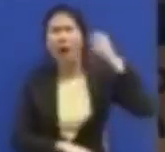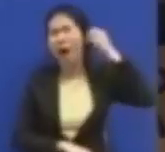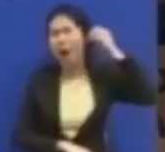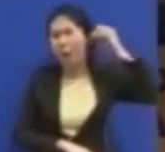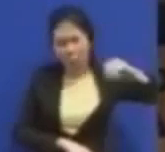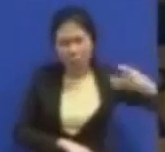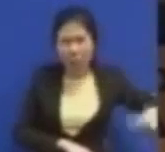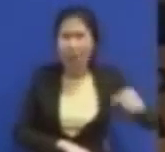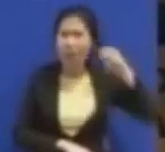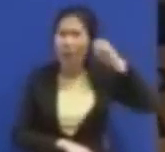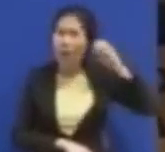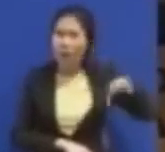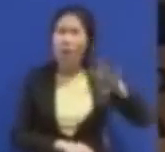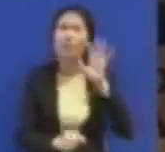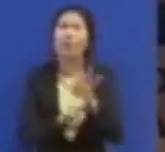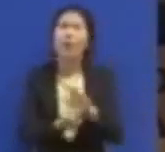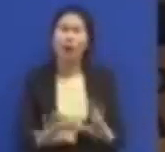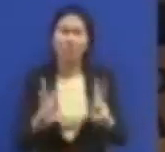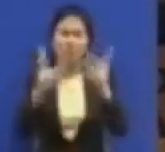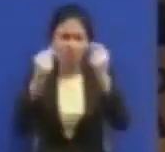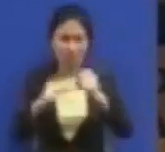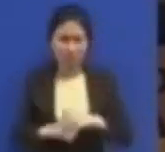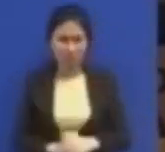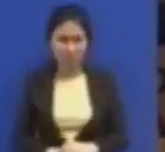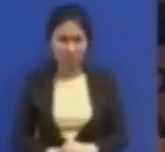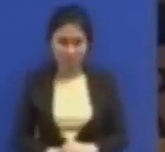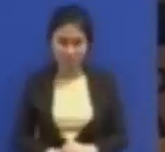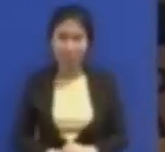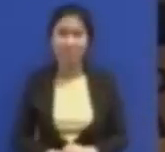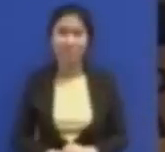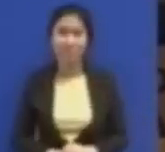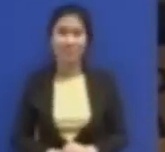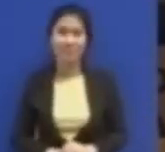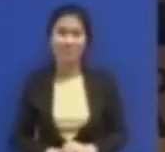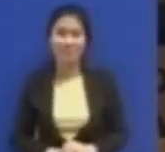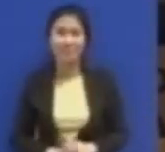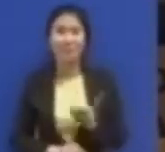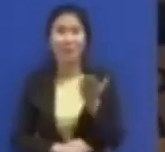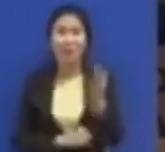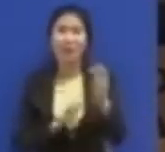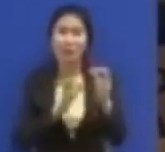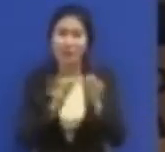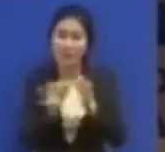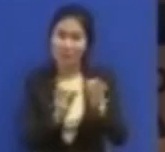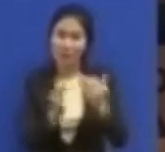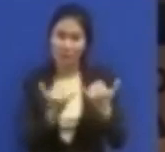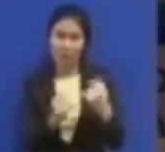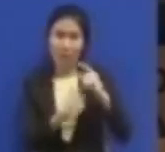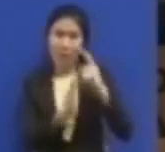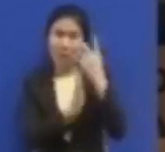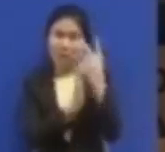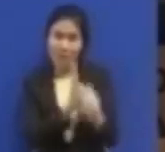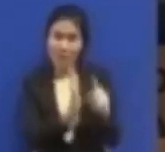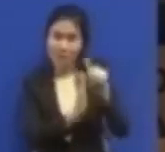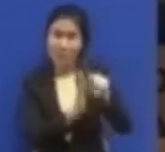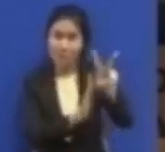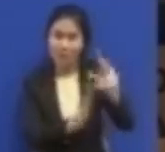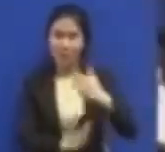าออกแล้วก็หมดแล้ว ท่านประธานที่เคารพขออนุญาตอภิปรายต่อนะครับ2นาทีสุดท้ายครับท่านประธานที่เคารพ